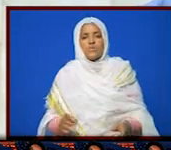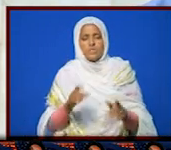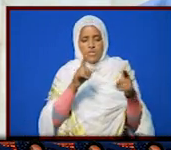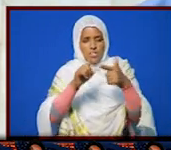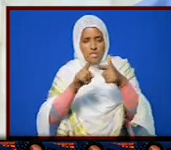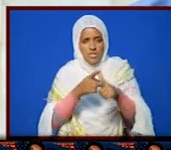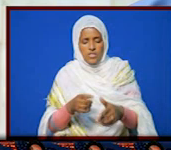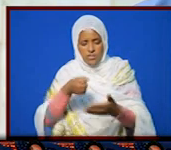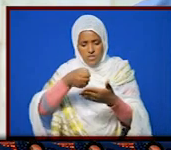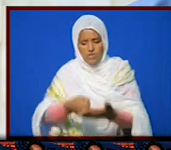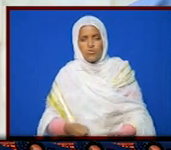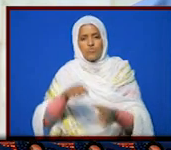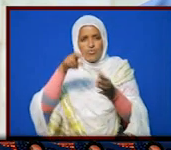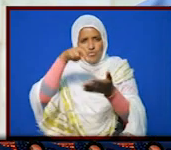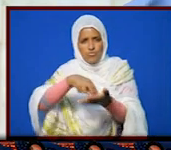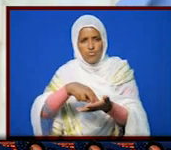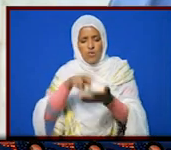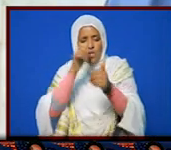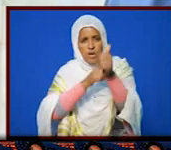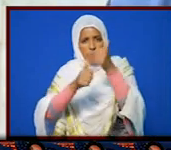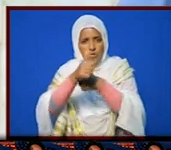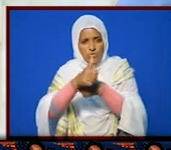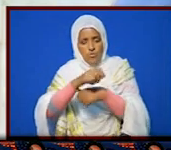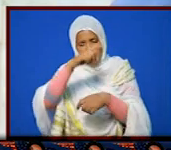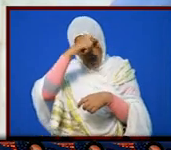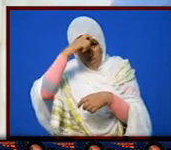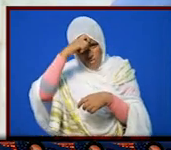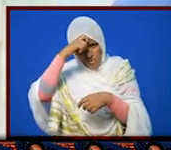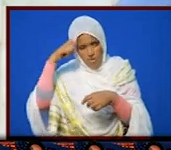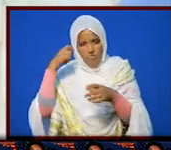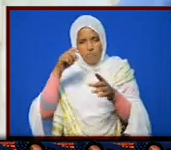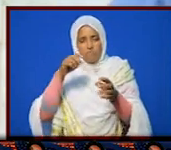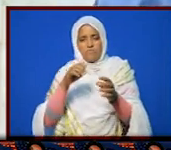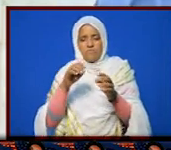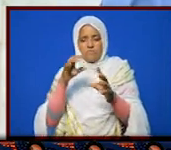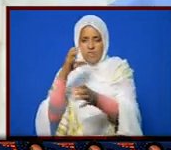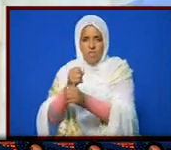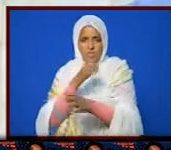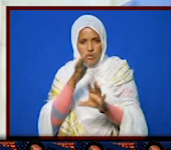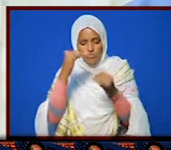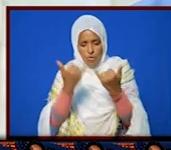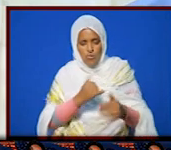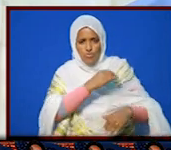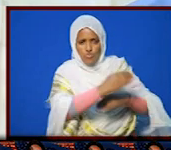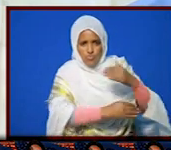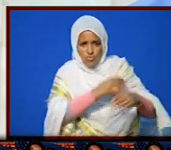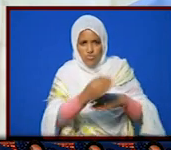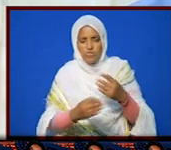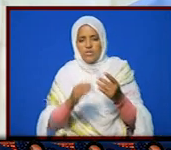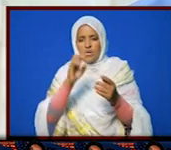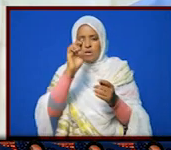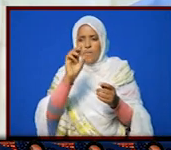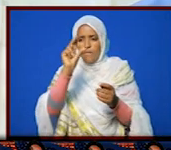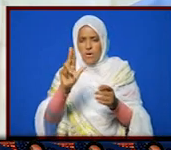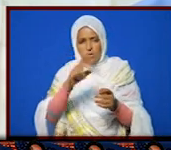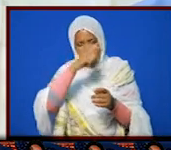ዘንድ እንግዲህ ጸንታችሁ ቁሙን፣ ደግማችሁ በባርነት ቀንበር እንዳትያዙ ይላል። እኔ ልል የምፈልገው የአሁኑ